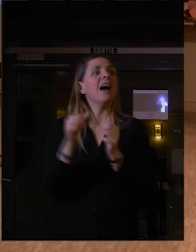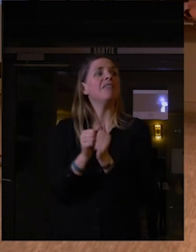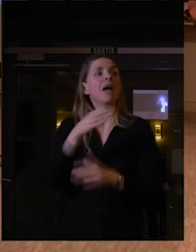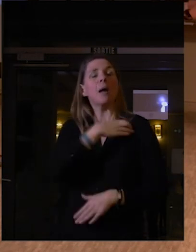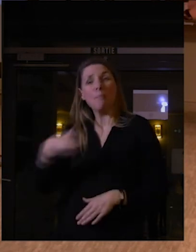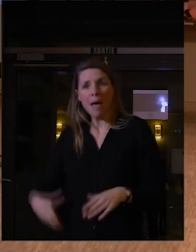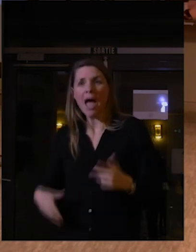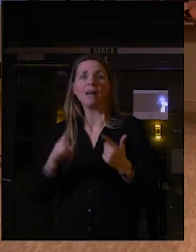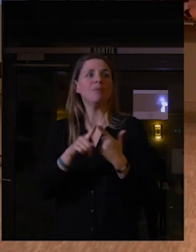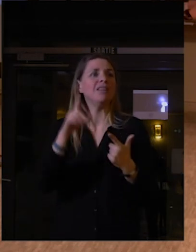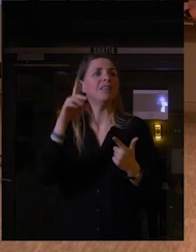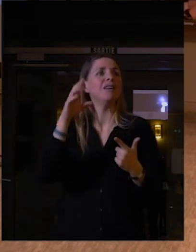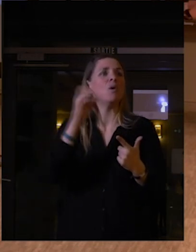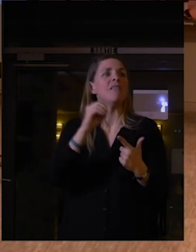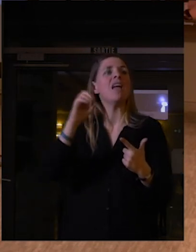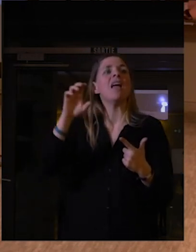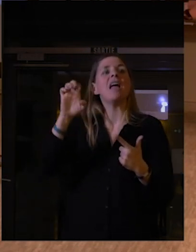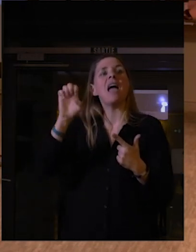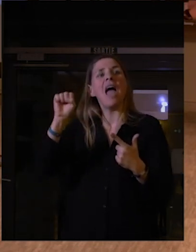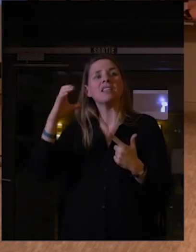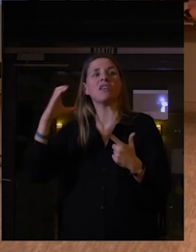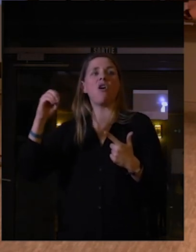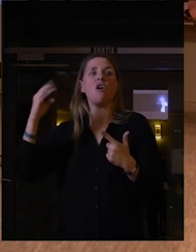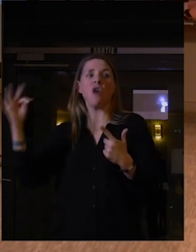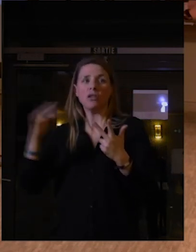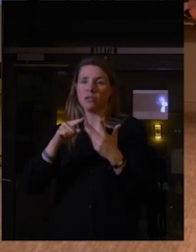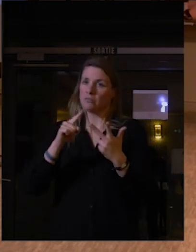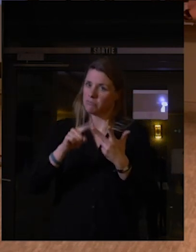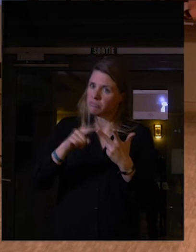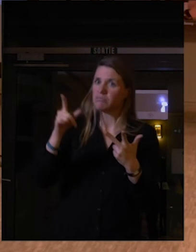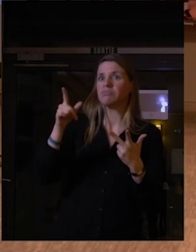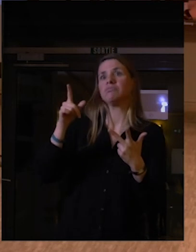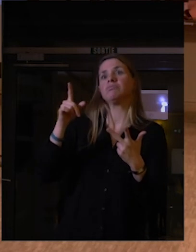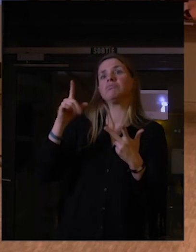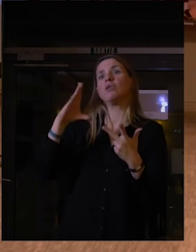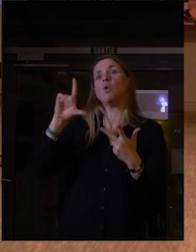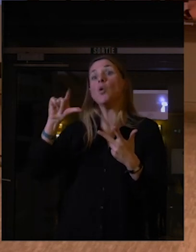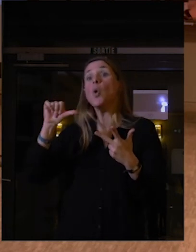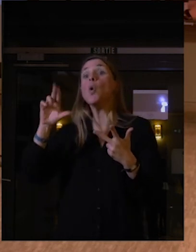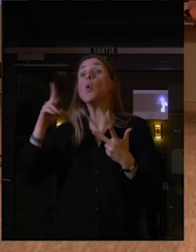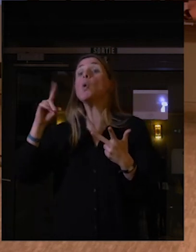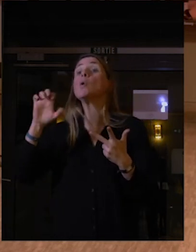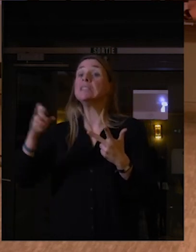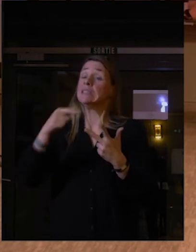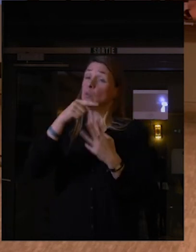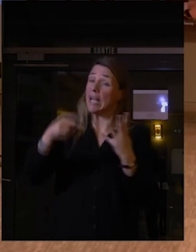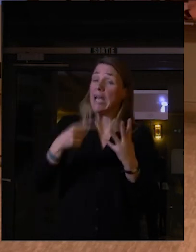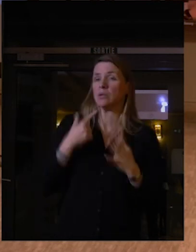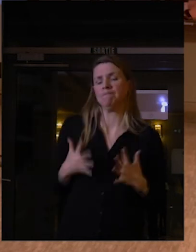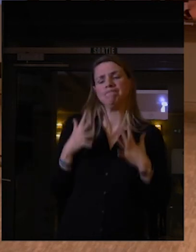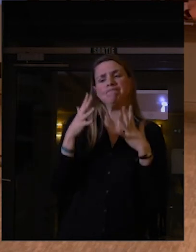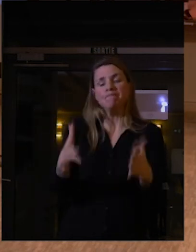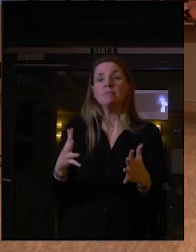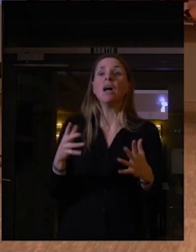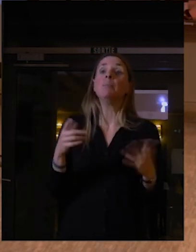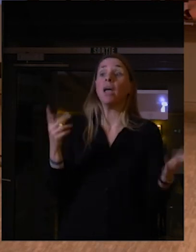avec Olivier Escon, mon collègue. On est vraiment très volontaires, mais c'est un travail de longue haleine et c'est un travail de la société entière. C'est-à-dire, tout